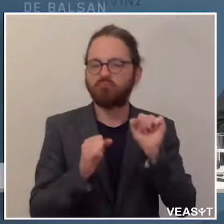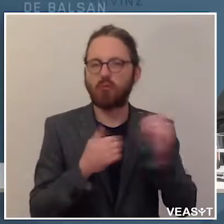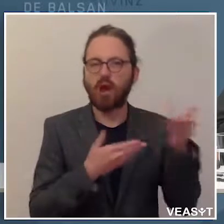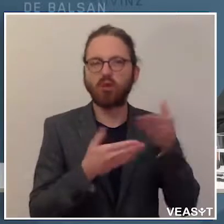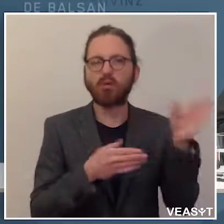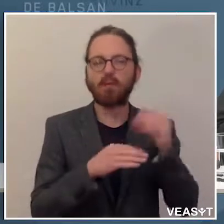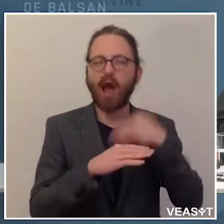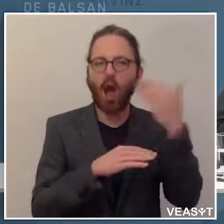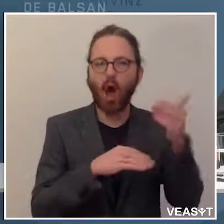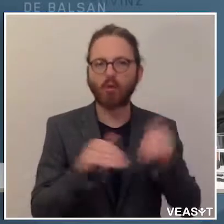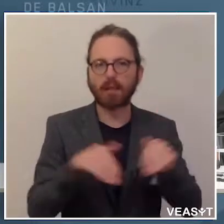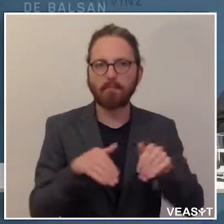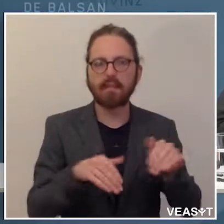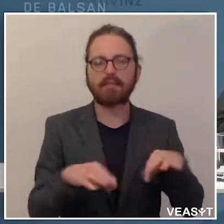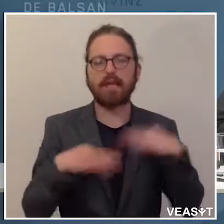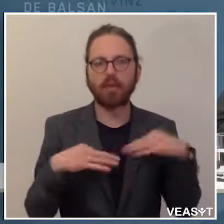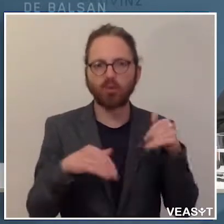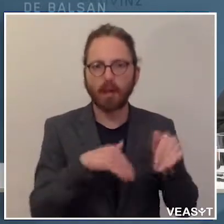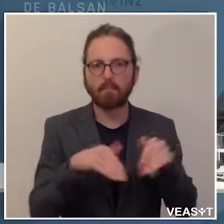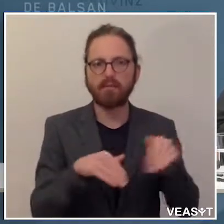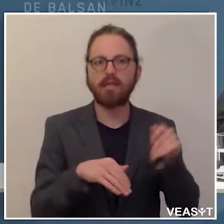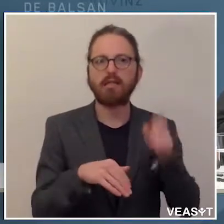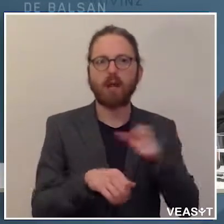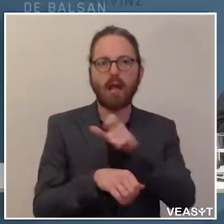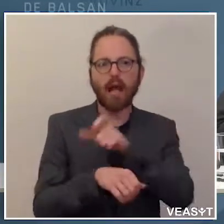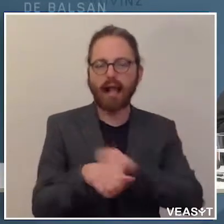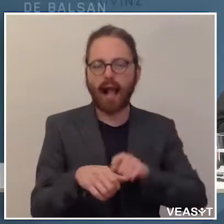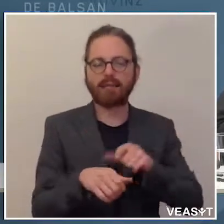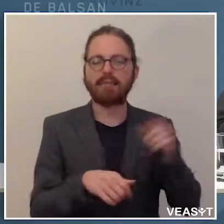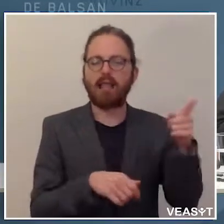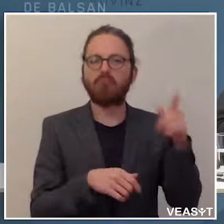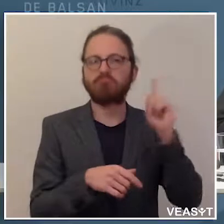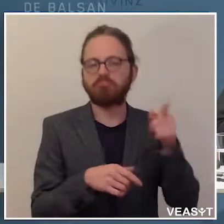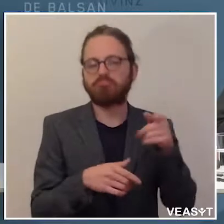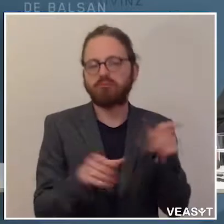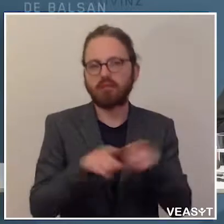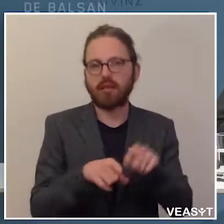stage mette mouse ministro ministro mente in fondo e scansa lo skeet